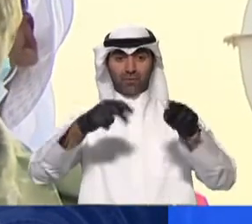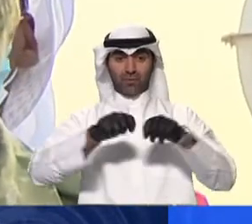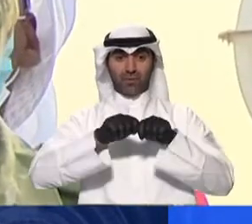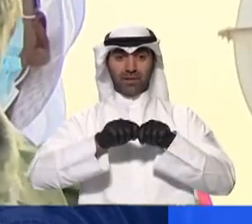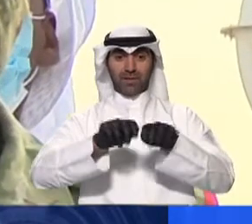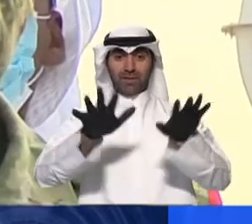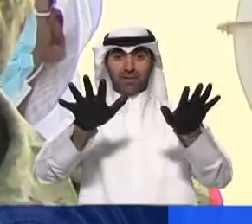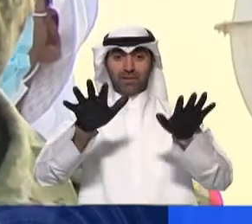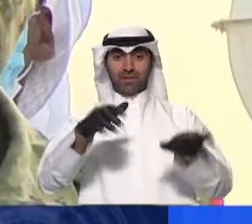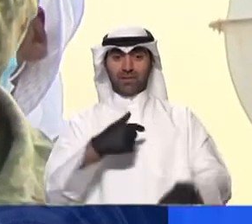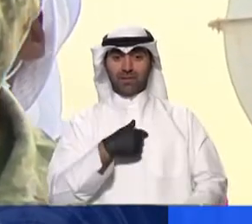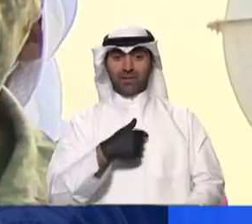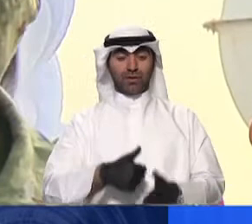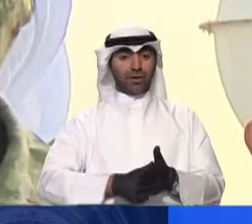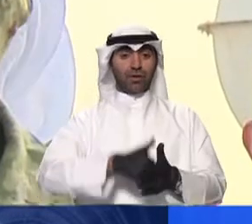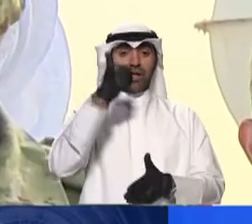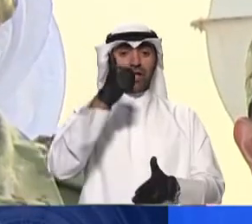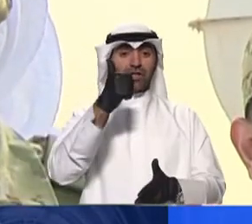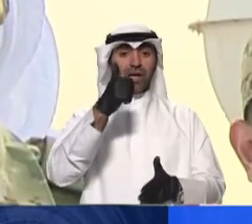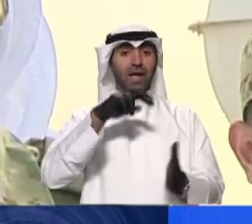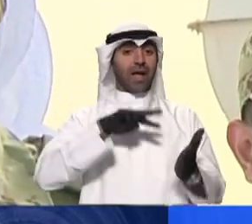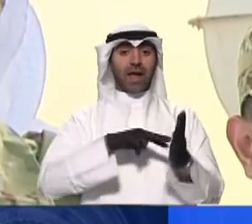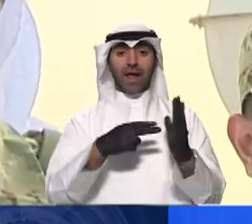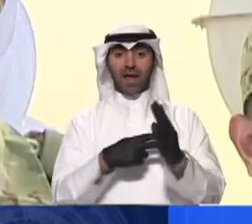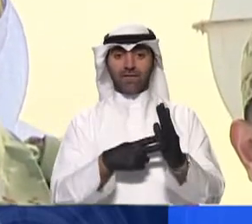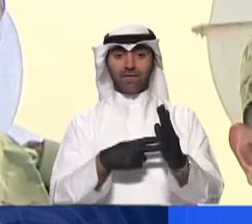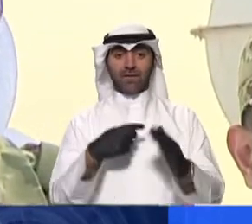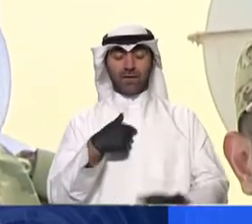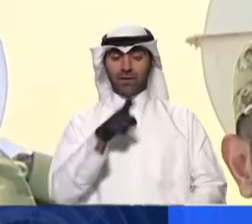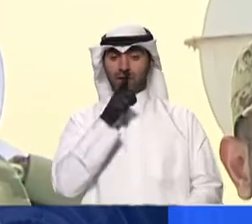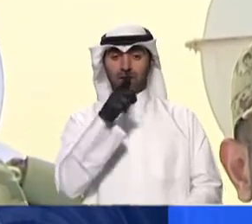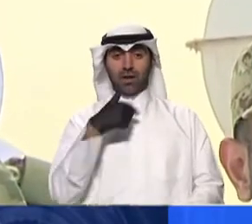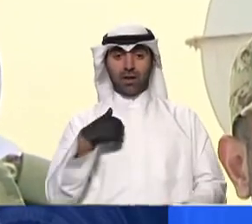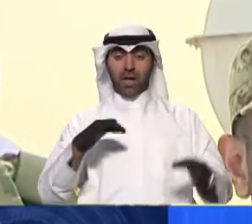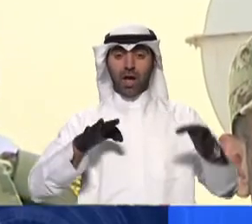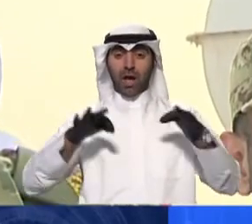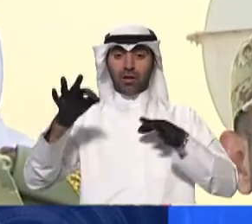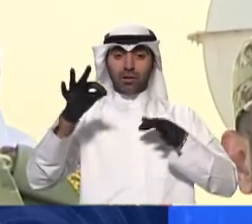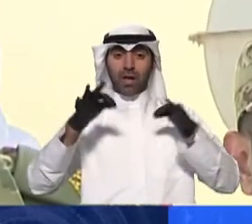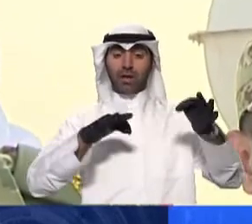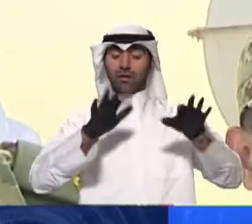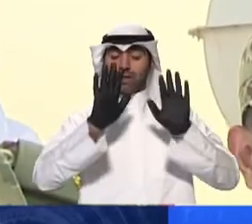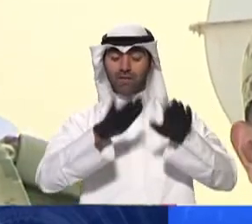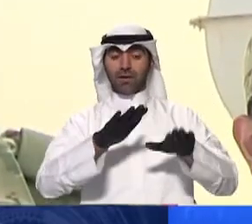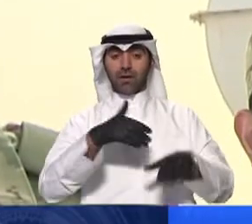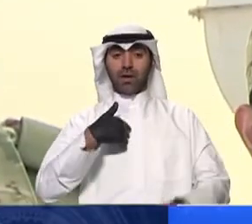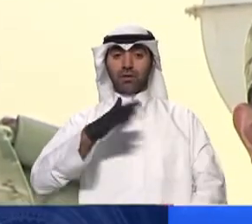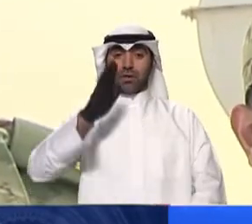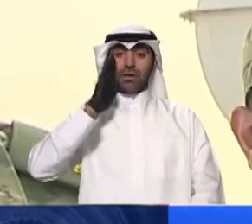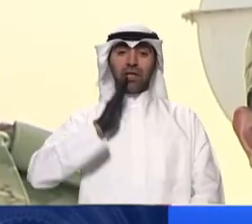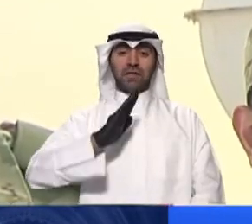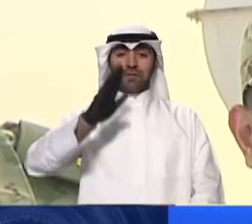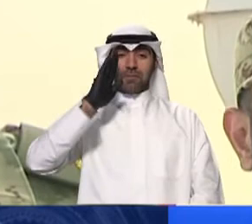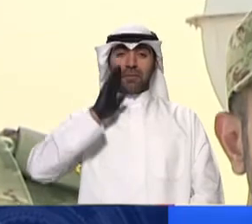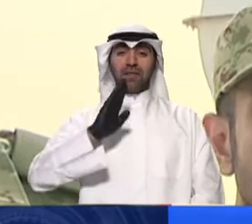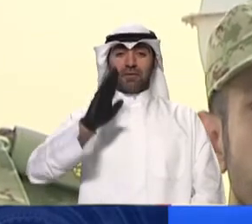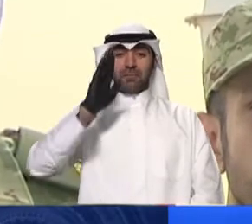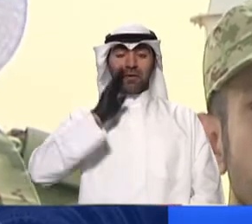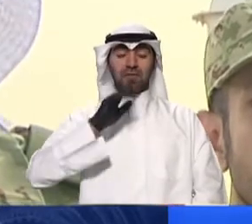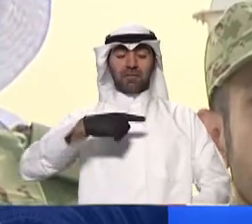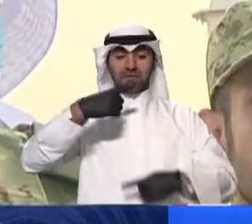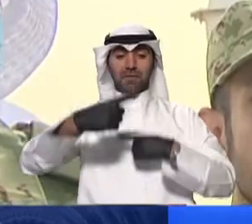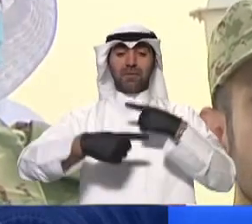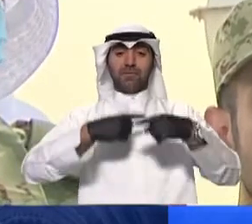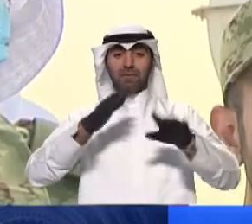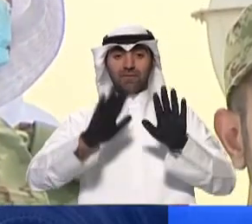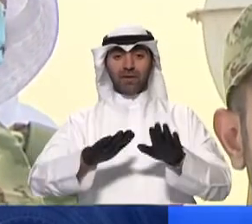لخطط وتدريب مستمر، وبهالمناسبة أحيي وأقدر وأشكر سمو الشيخ